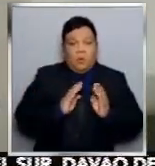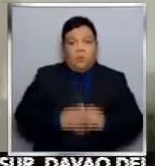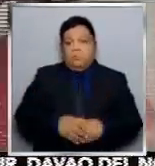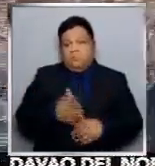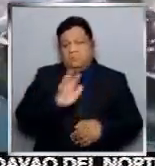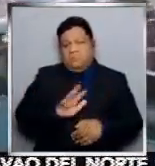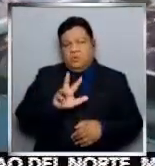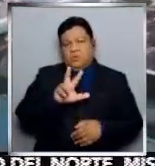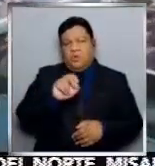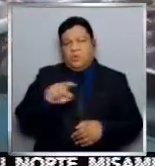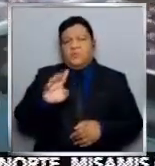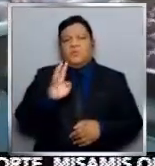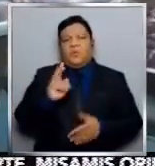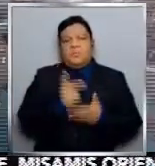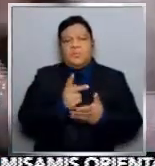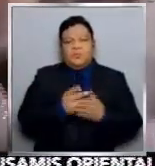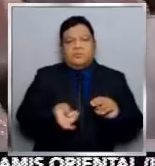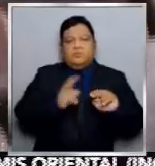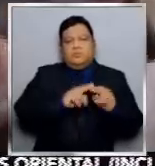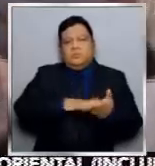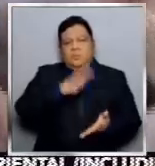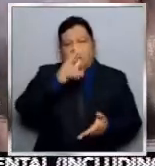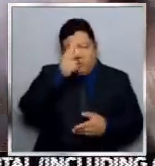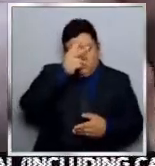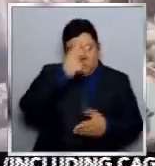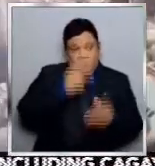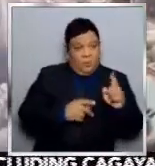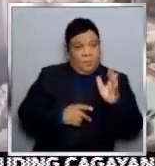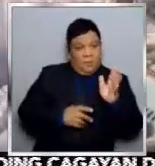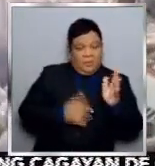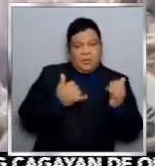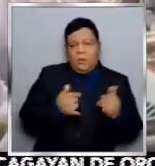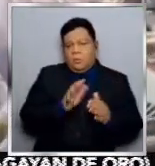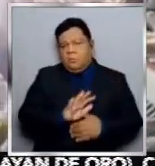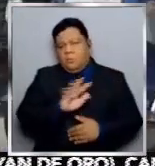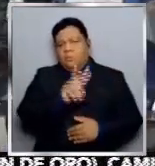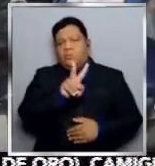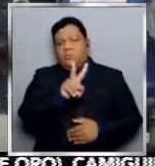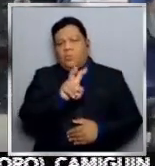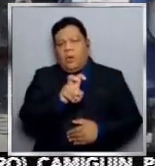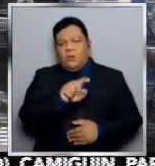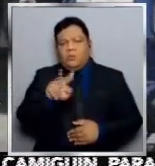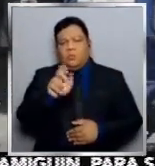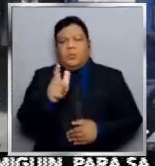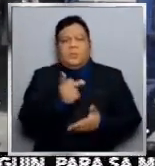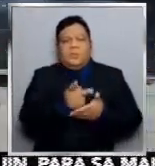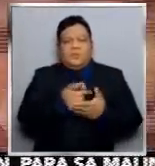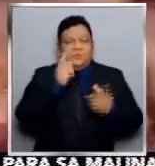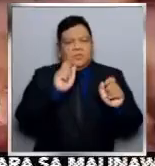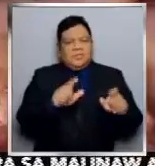ng manok. Mula 160 pesos, 200 hanggang 220 pesos na ang bentahan ng manok sa Ilagan